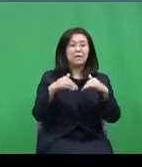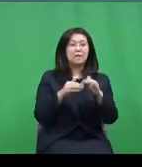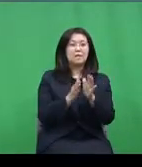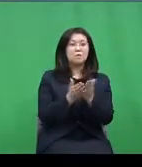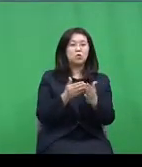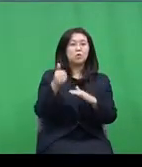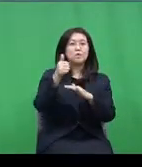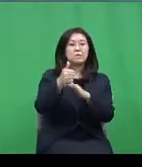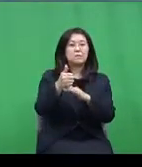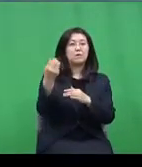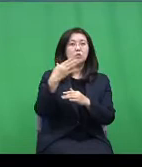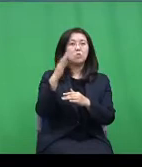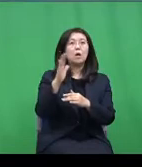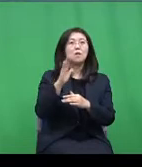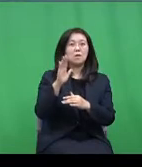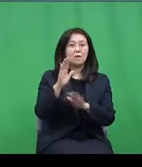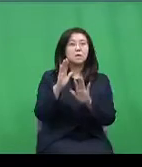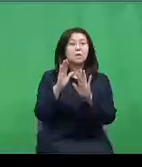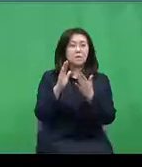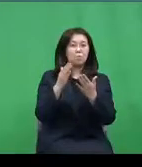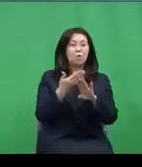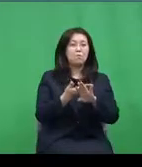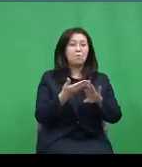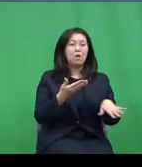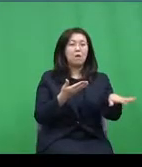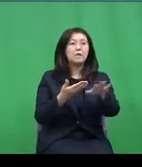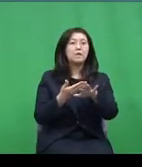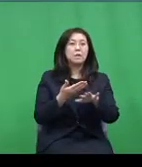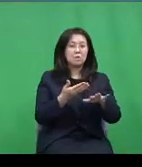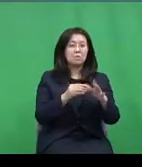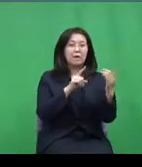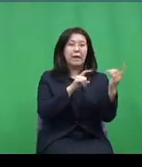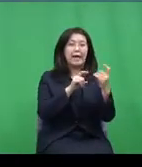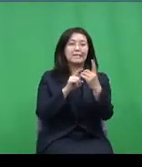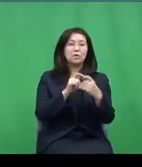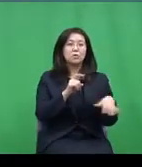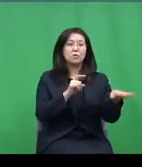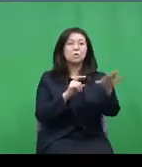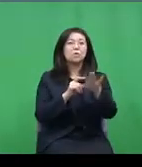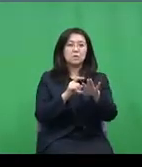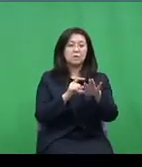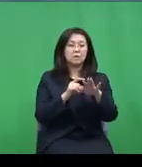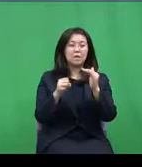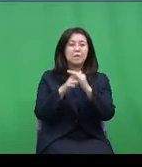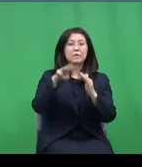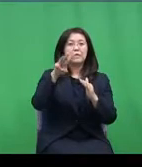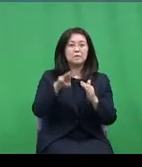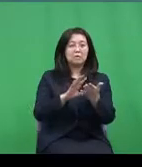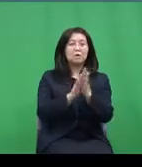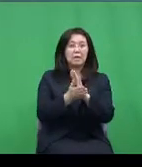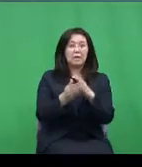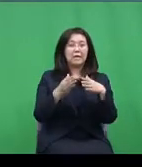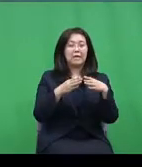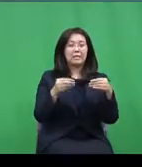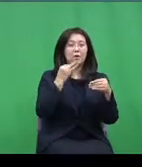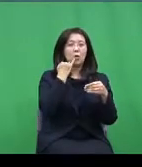なかったんですけど、周りの、挨拶される方が軒並み、まあ、石川県は日本海側のトップラン